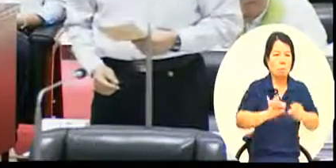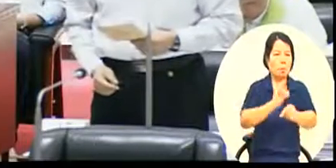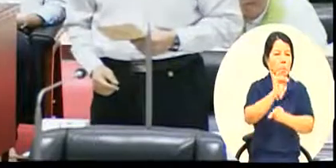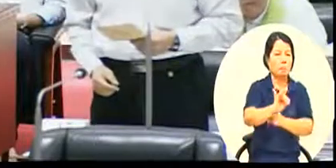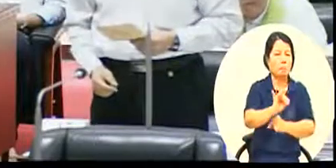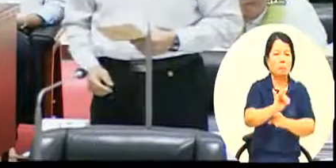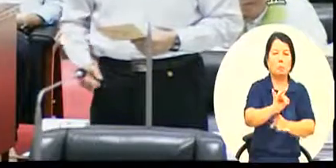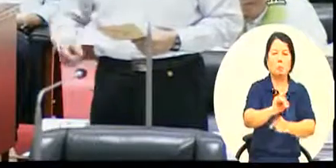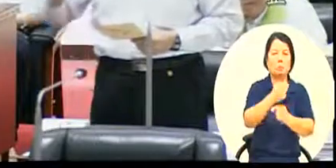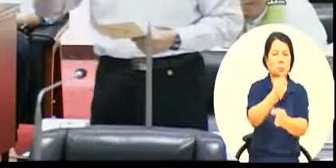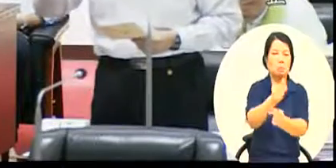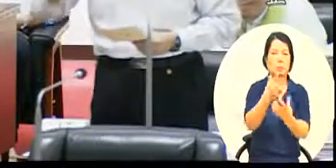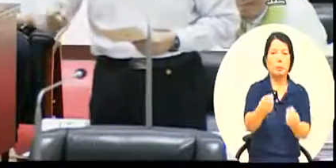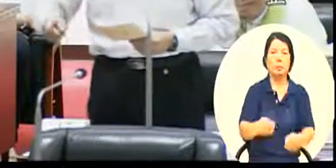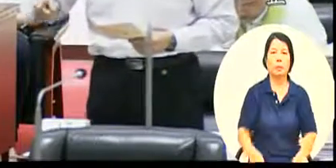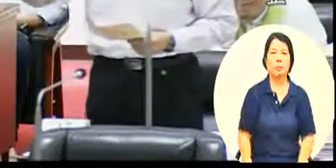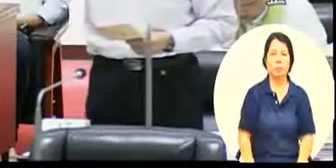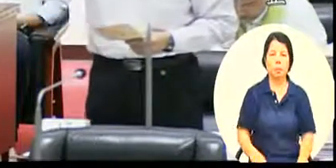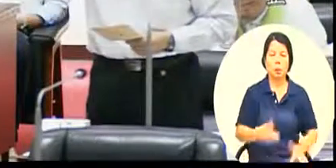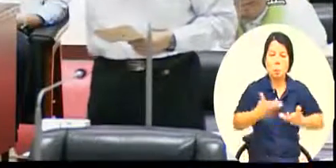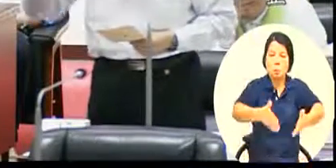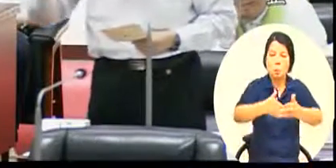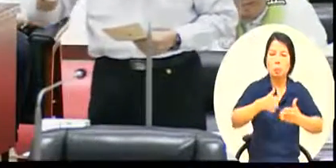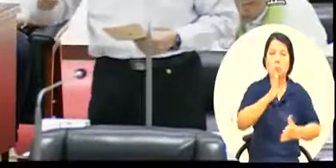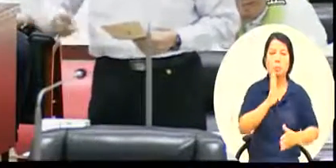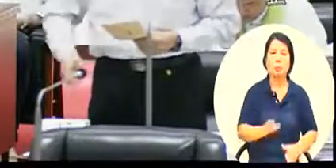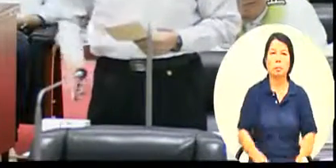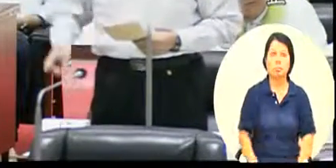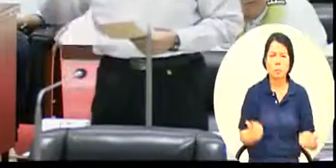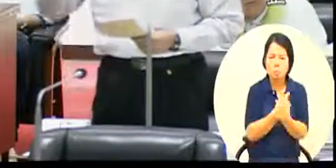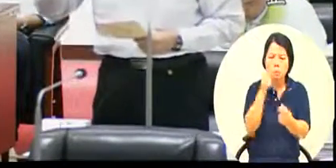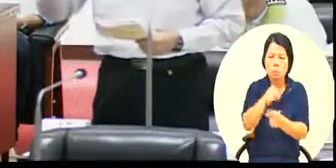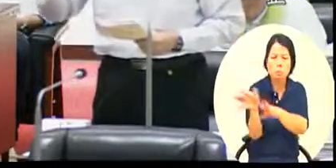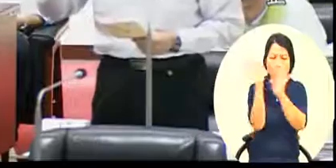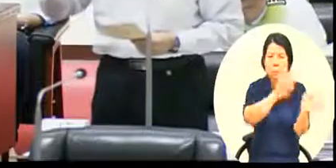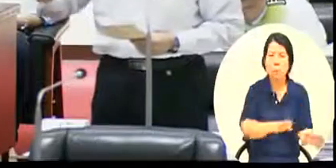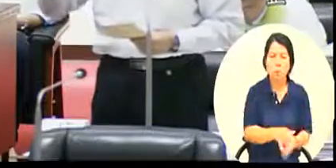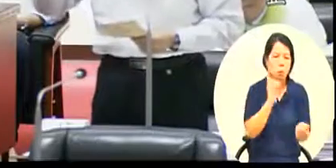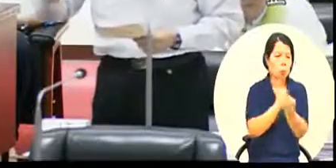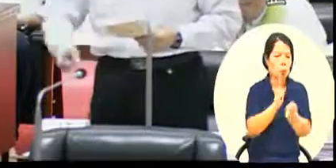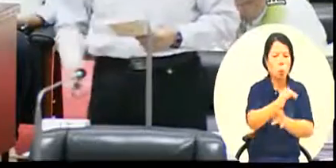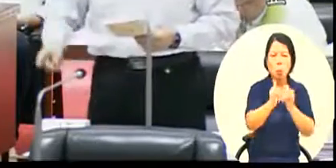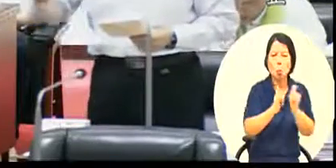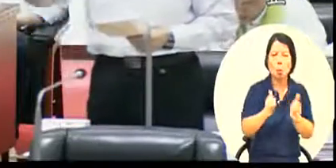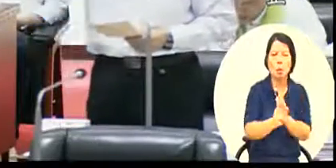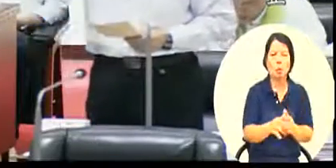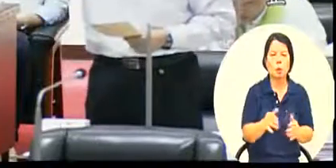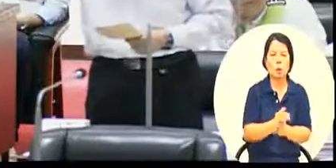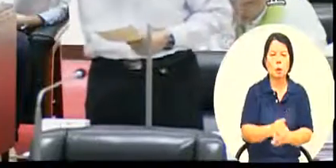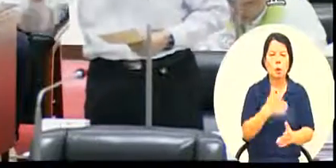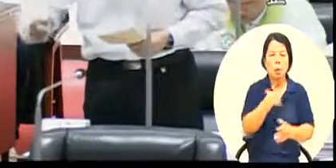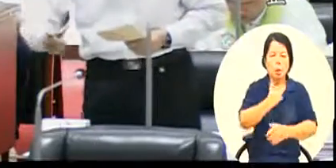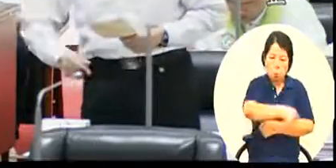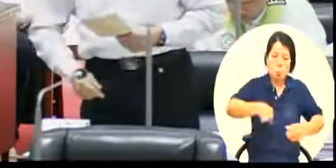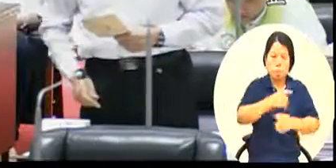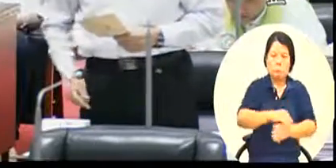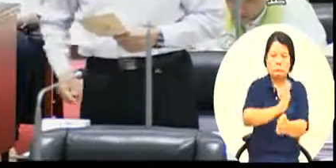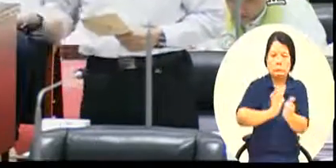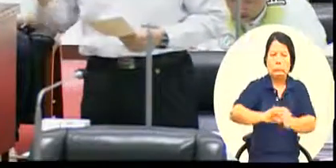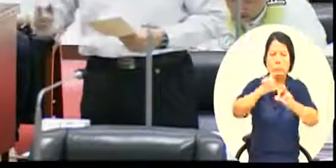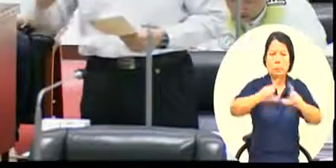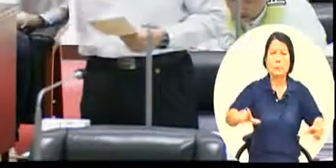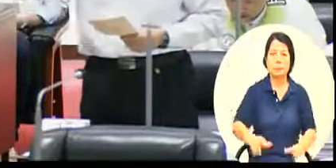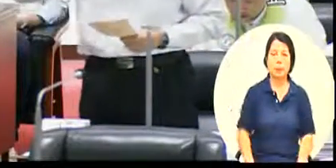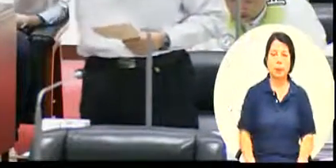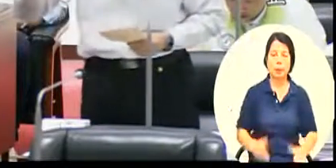的，好，我们重要的就是说。像这样的一个情况呢，对国人的健康也造成很大的威胁。我们中央政府现